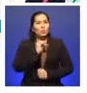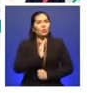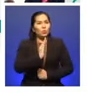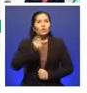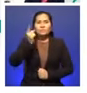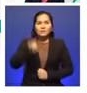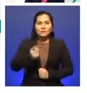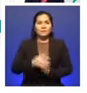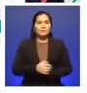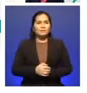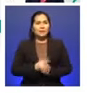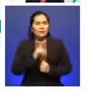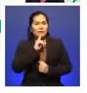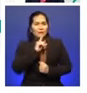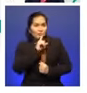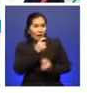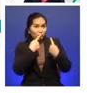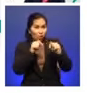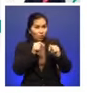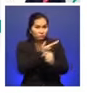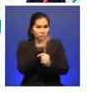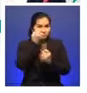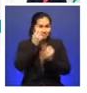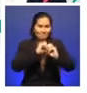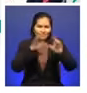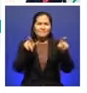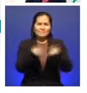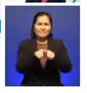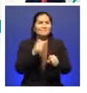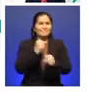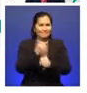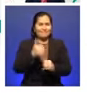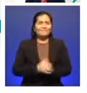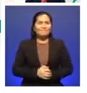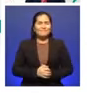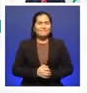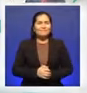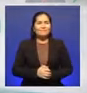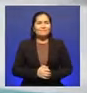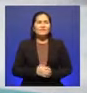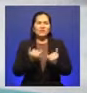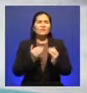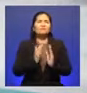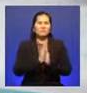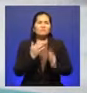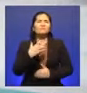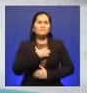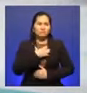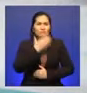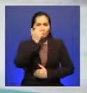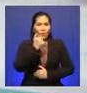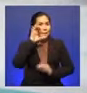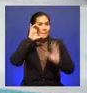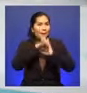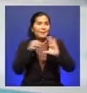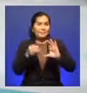ที่สามารถตอบคำถามของทุกคนให้เข้าใจได้ อีกหนึ่งค่ะขอขอบคุณคุณสิริรัตน์มากเลยนะคะที่ฉาย